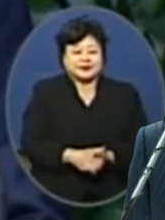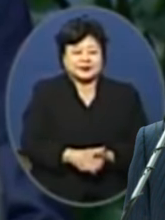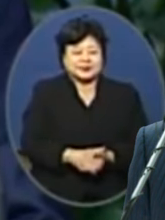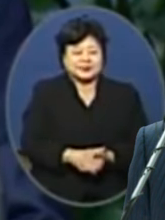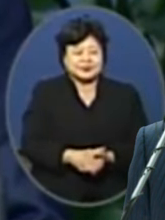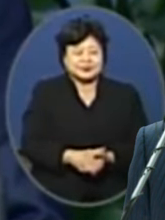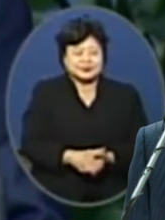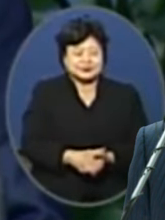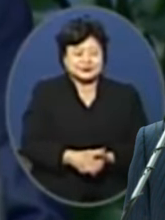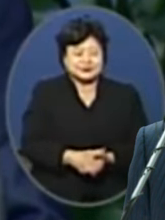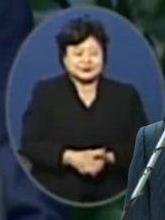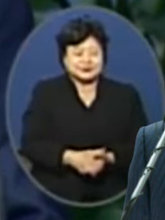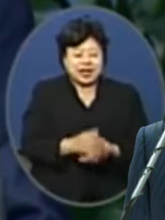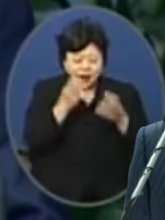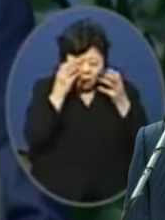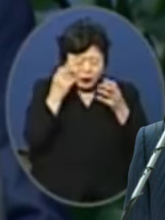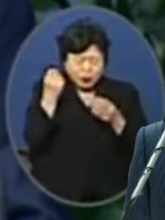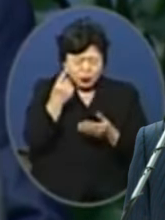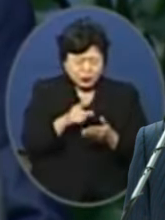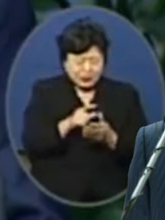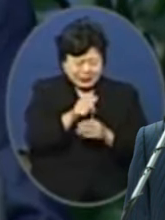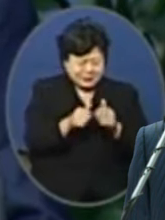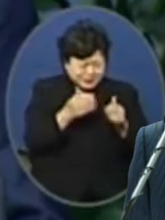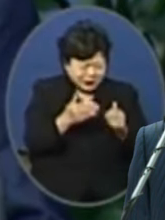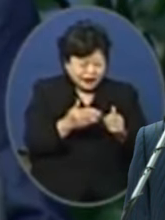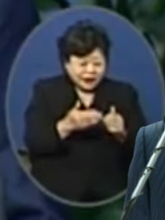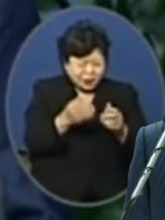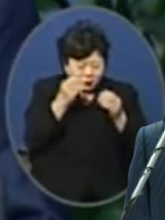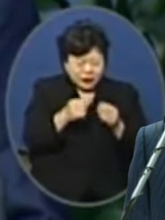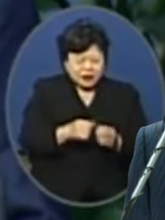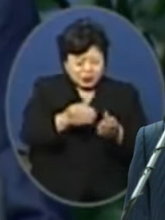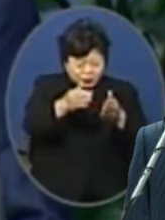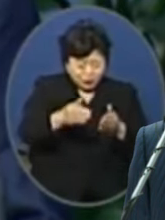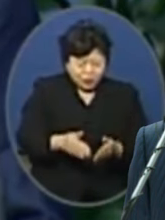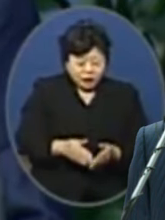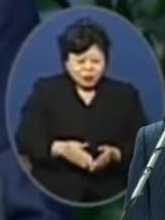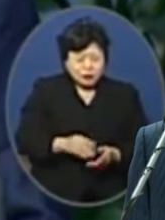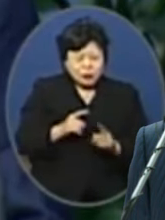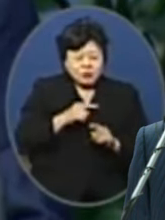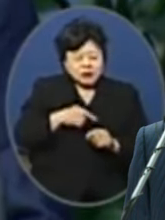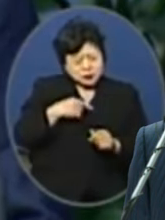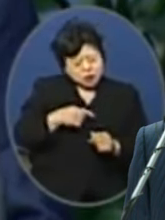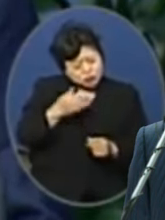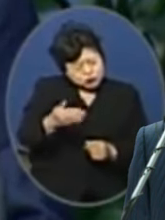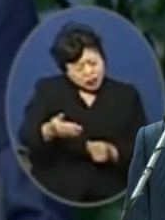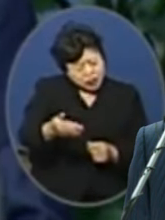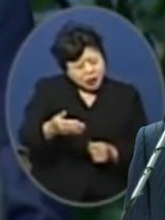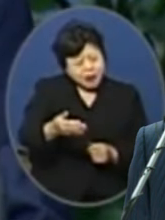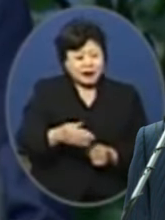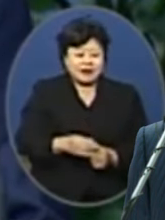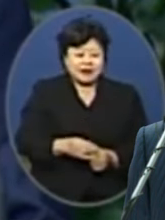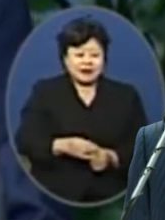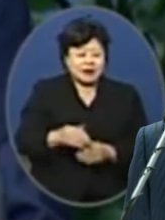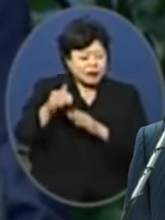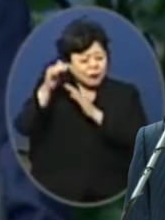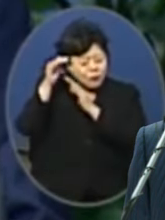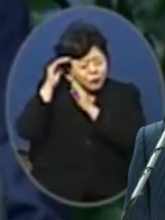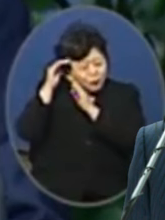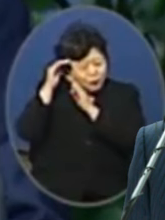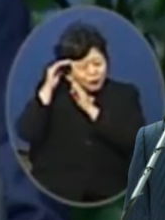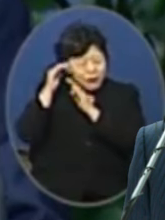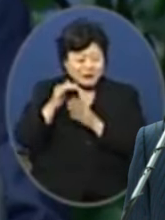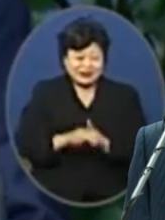우리는 고난이 다가올 때 하나님이이 고난을 통해서 나에게 무슨 말씀을 하시는가 거기서 길을 기울여야 되는